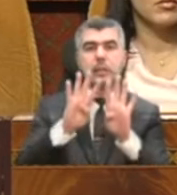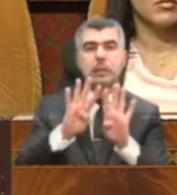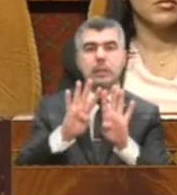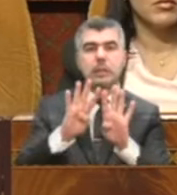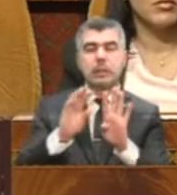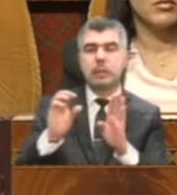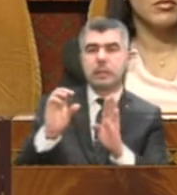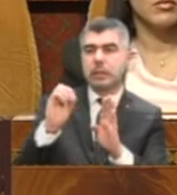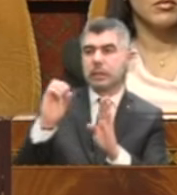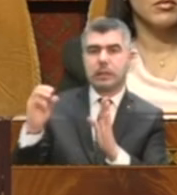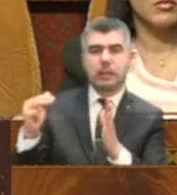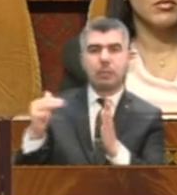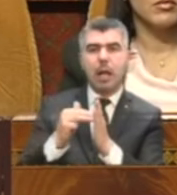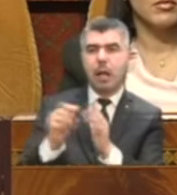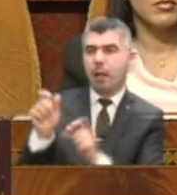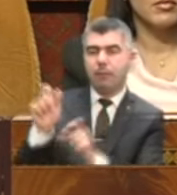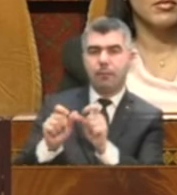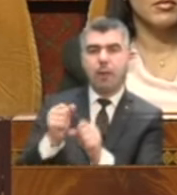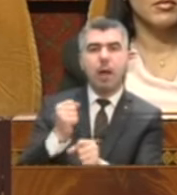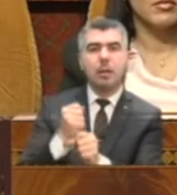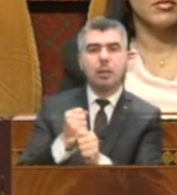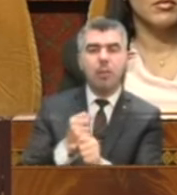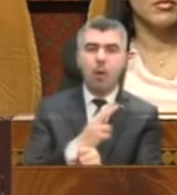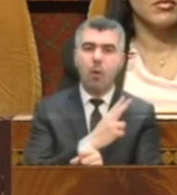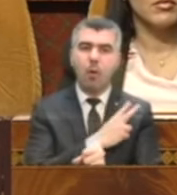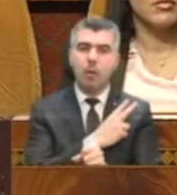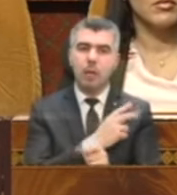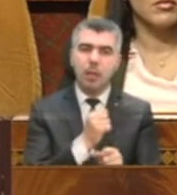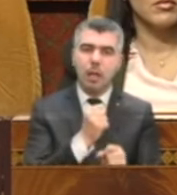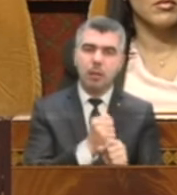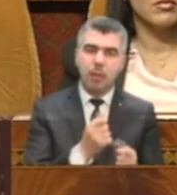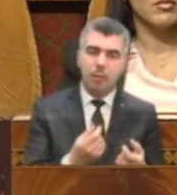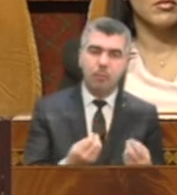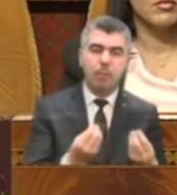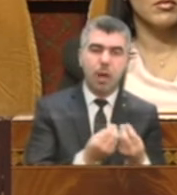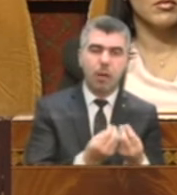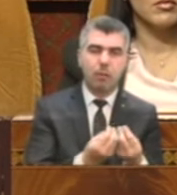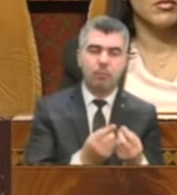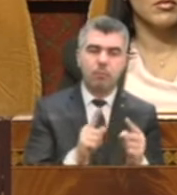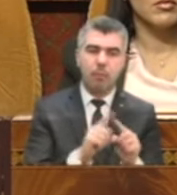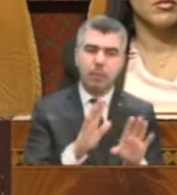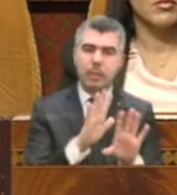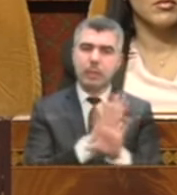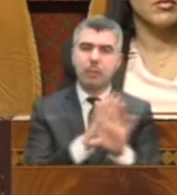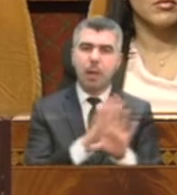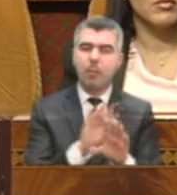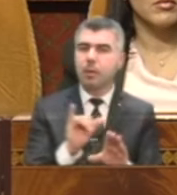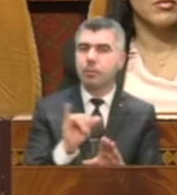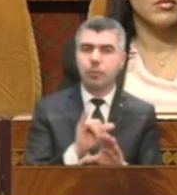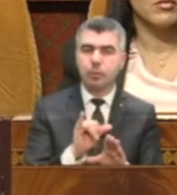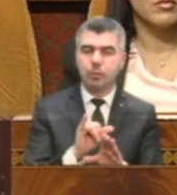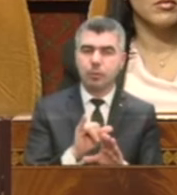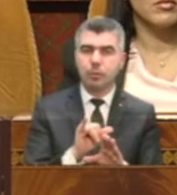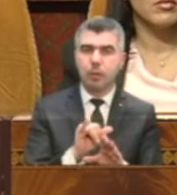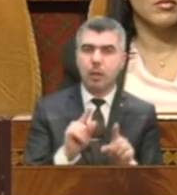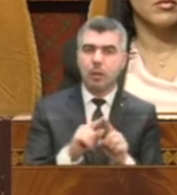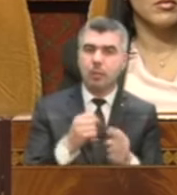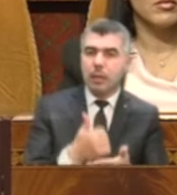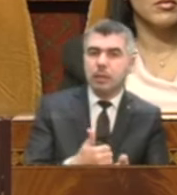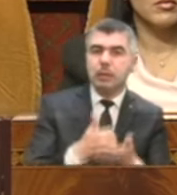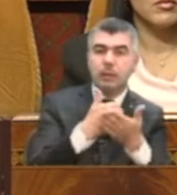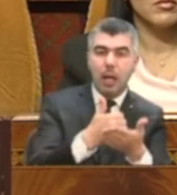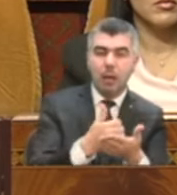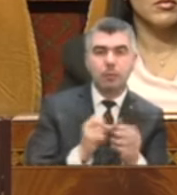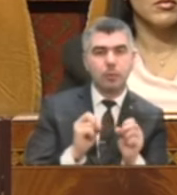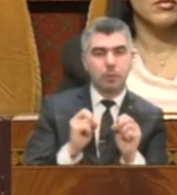مهني وعامل يشتغلون معهم. فبالتالي هذه الضبابية السيدة الوزيرة، بغينا نشوفوا طريقة الدعم،